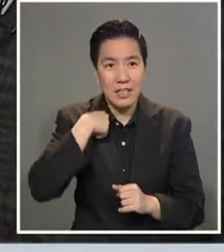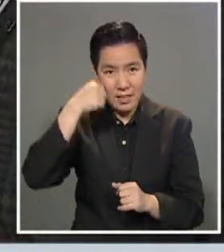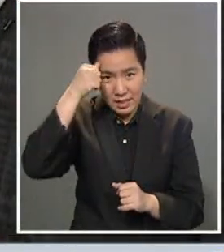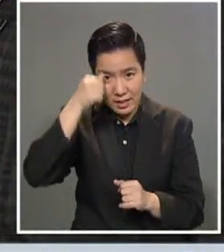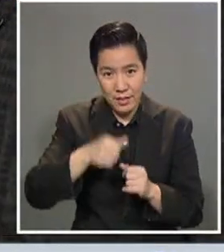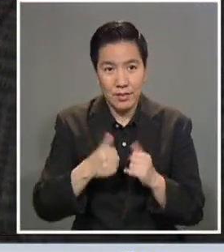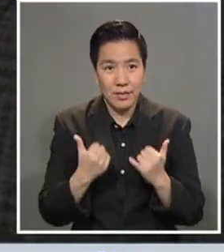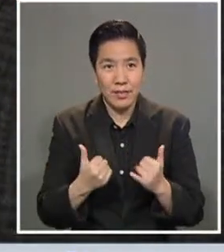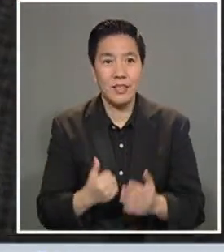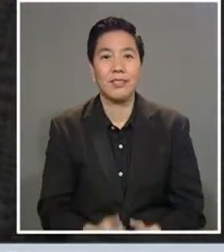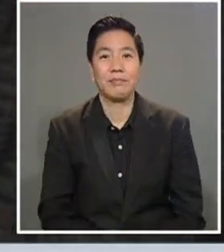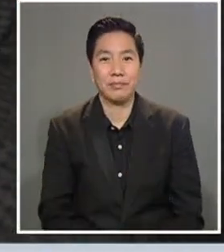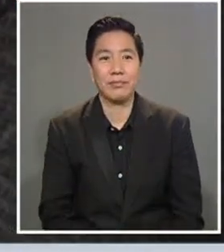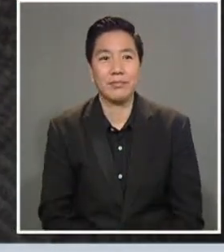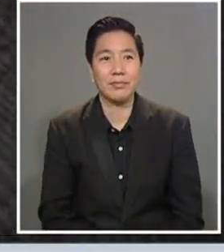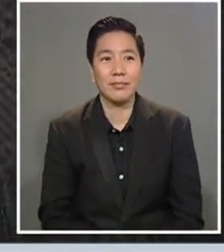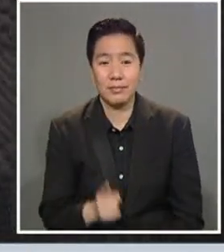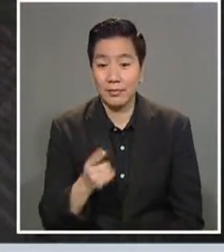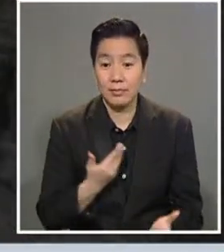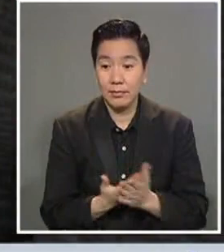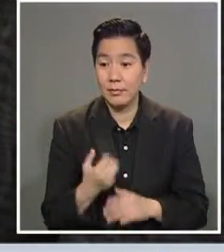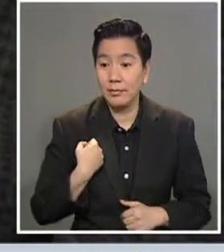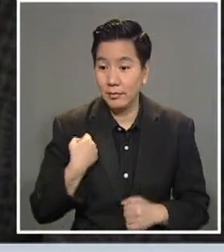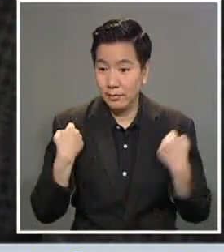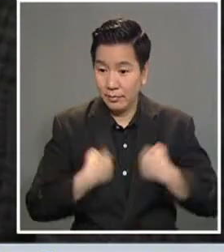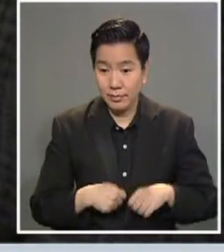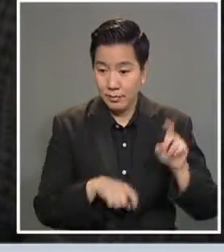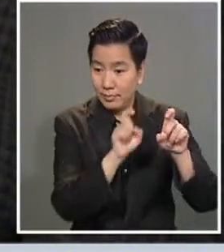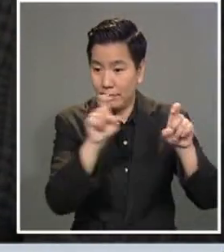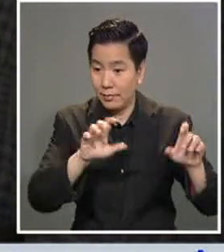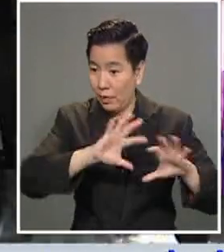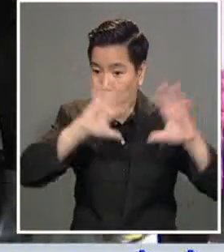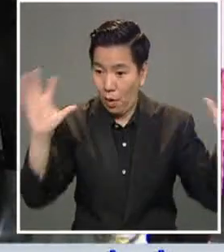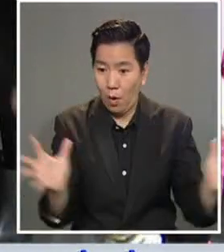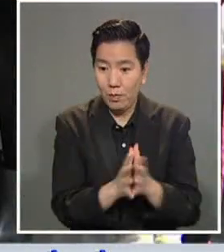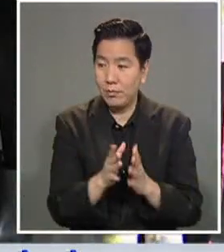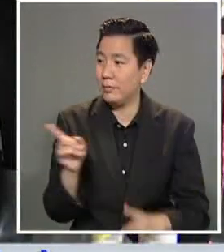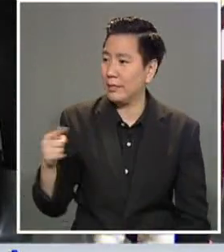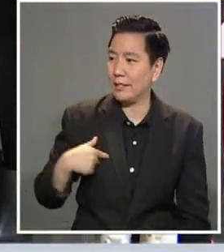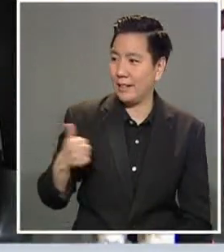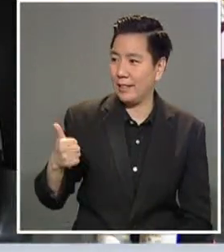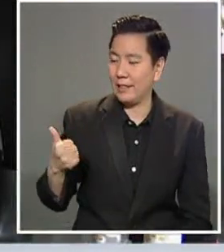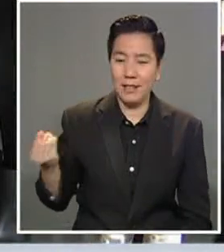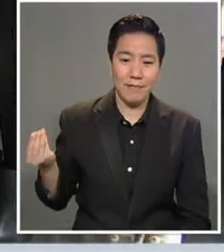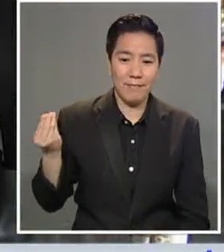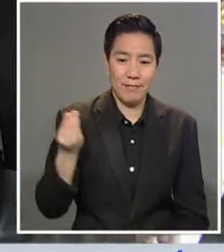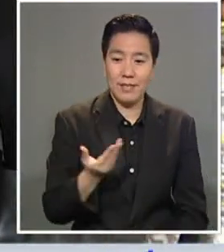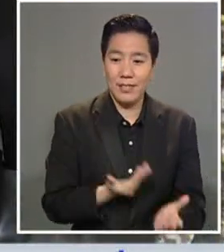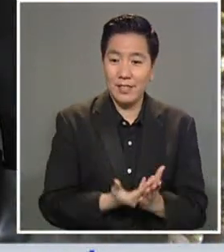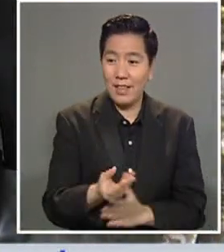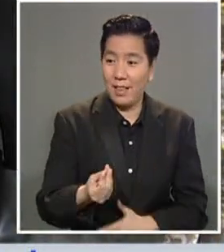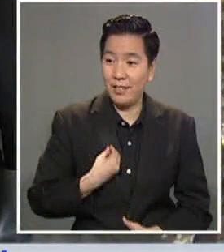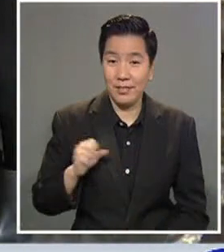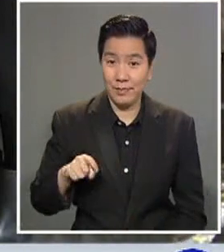นเลยทีนี้ขึ้นใจ ตอนนี้ได้ข่าวว่าคุณจะเหมาเสื้อทั้งร้านไม่ใช่เหร อทราบมาว่ามีหนุ่มใหญ่ใจดีอบท.สปอร์ตกทม.นะ